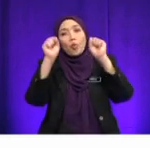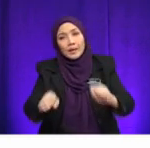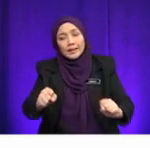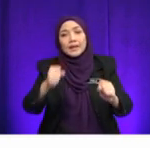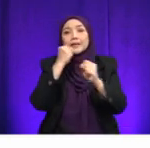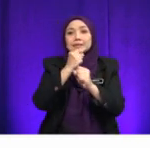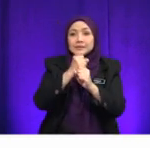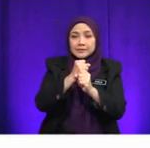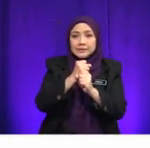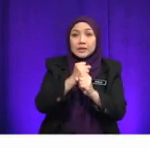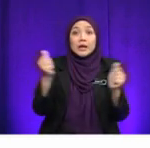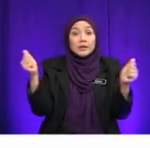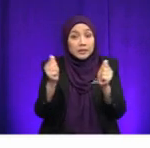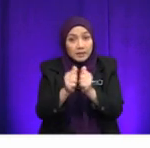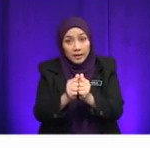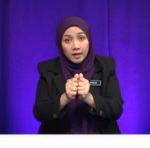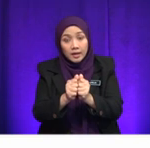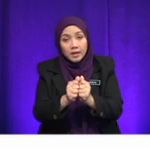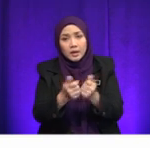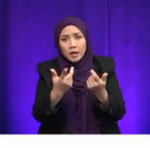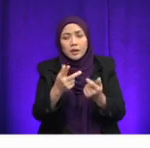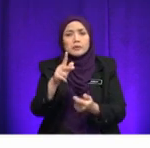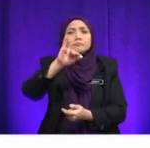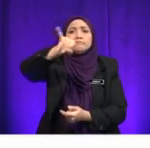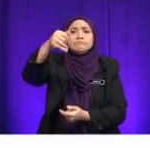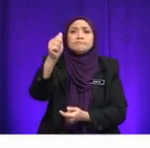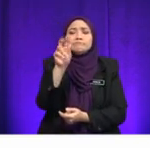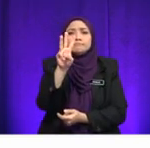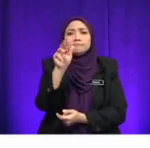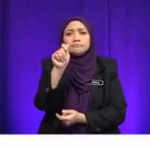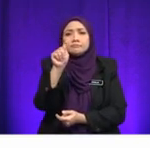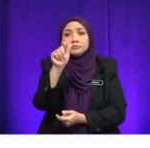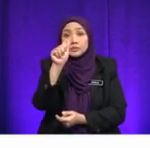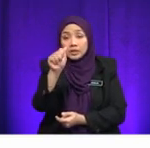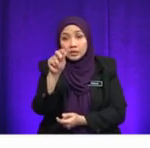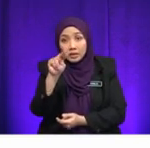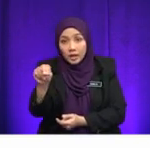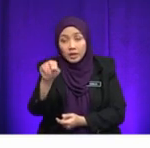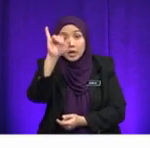jawatan yang biasa tetapi jawatan tinggi antaranya ialah jawatan sebagai